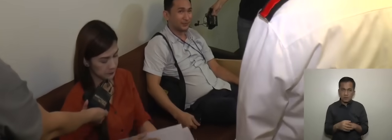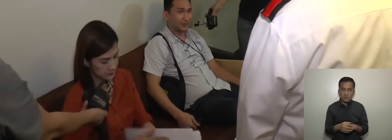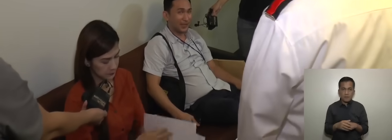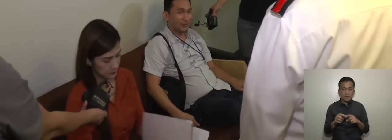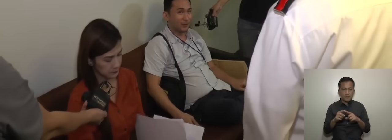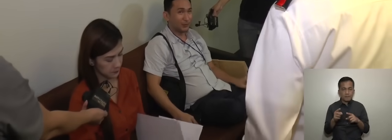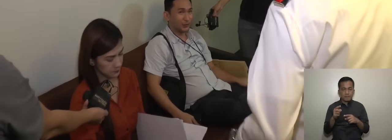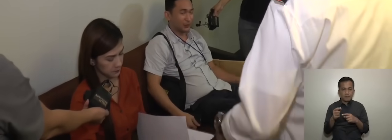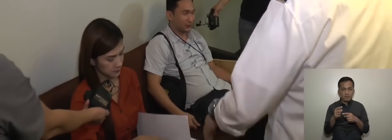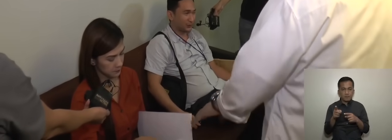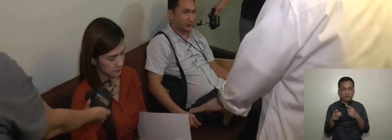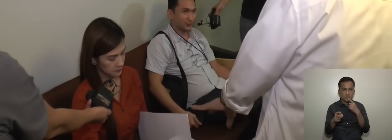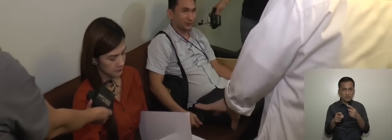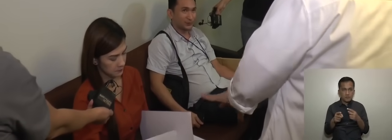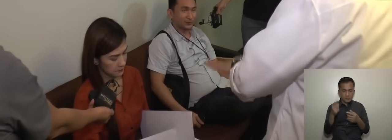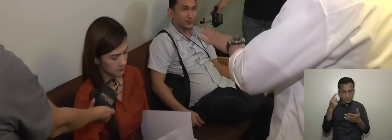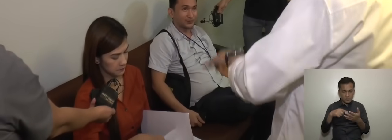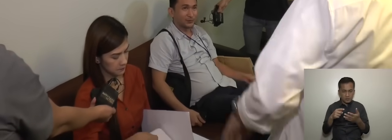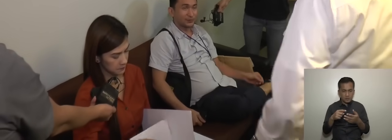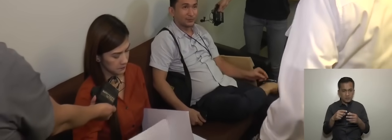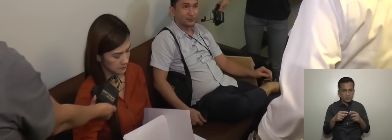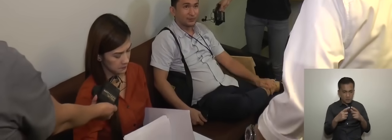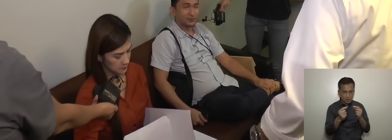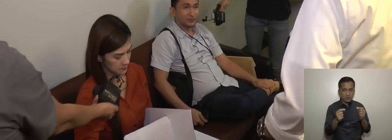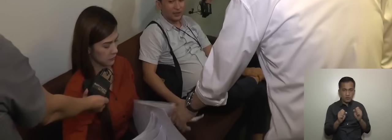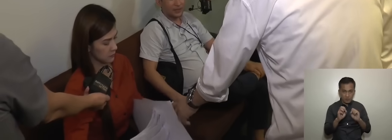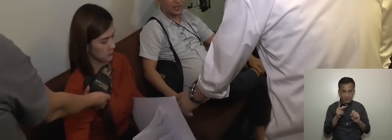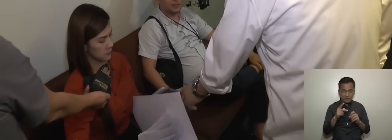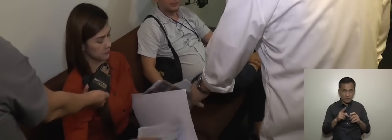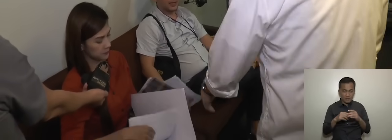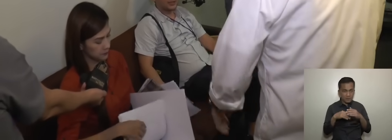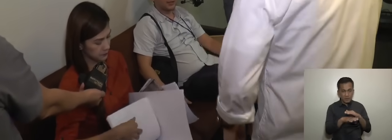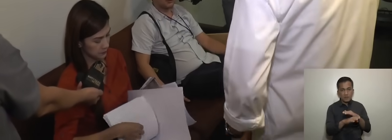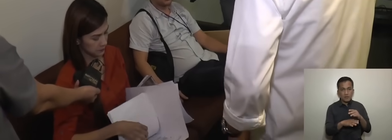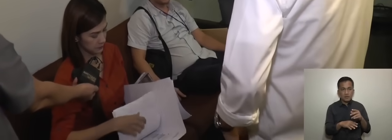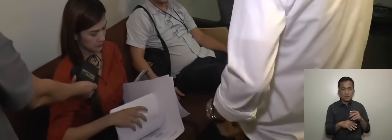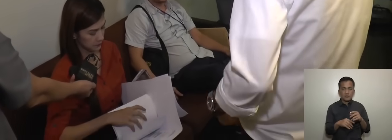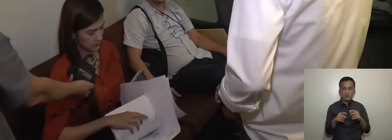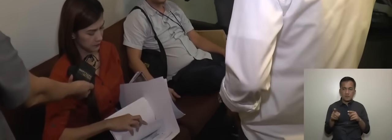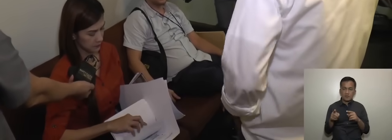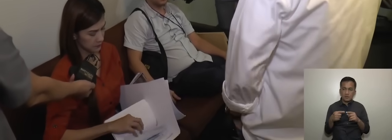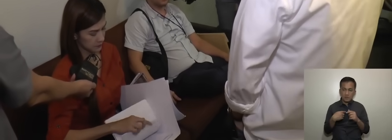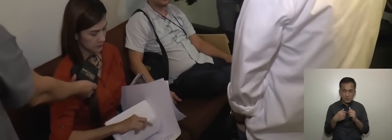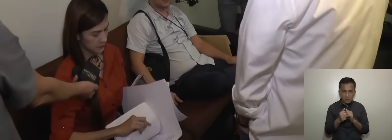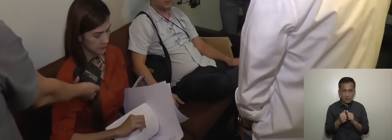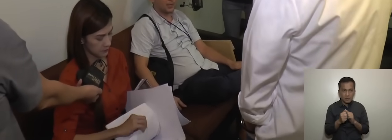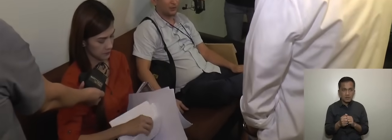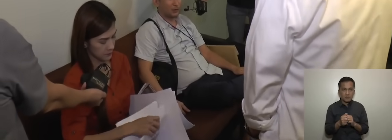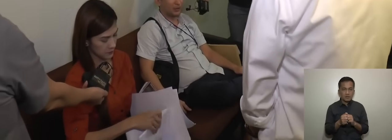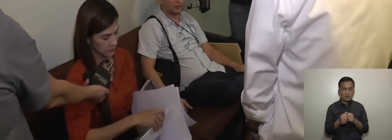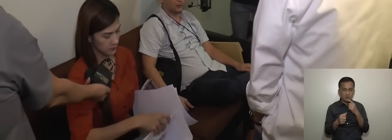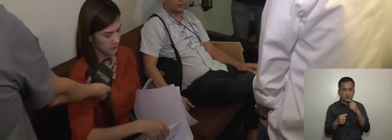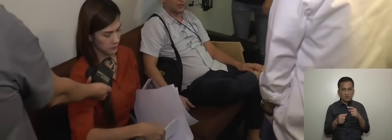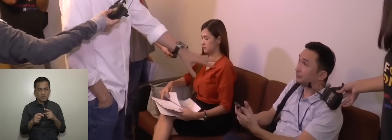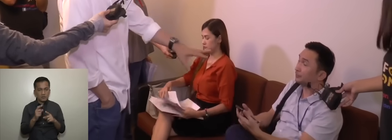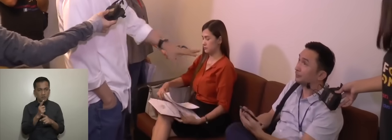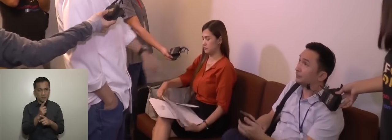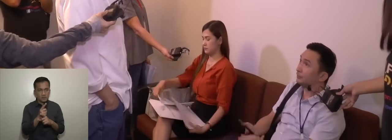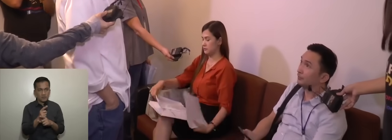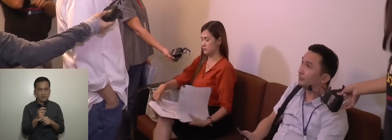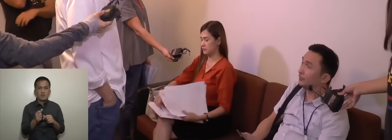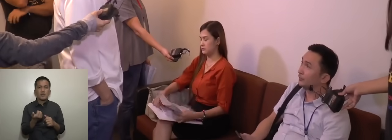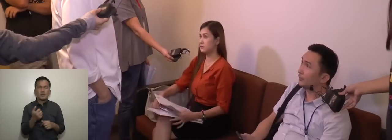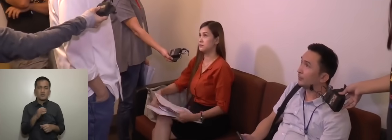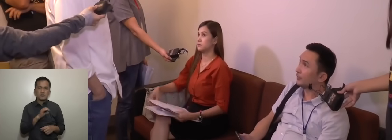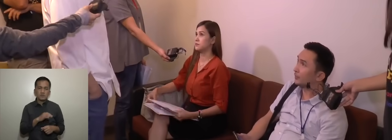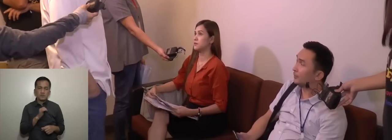Pero pagdating doon sa website ng mga Hapon, okay lang pumasok siya. Hindi, kasama naman kasi ako noon, sir. Ah, kasama ka. Diba, nandun naman ako. Magkano